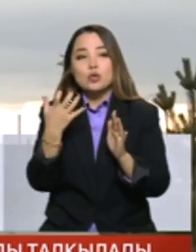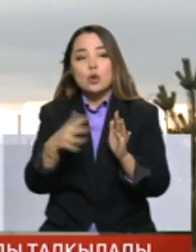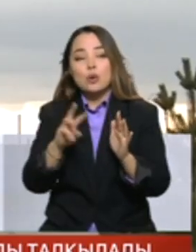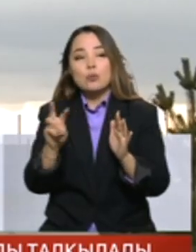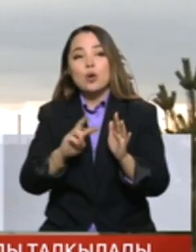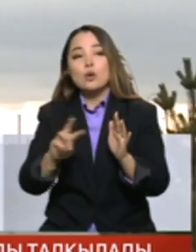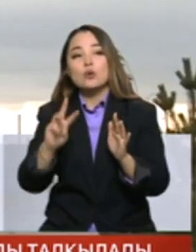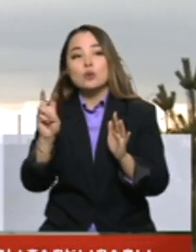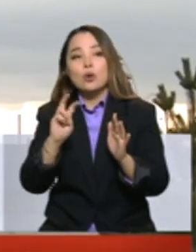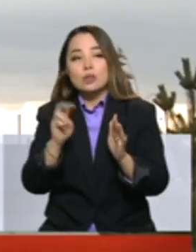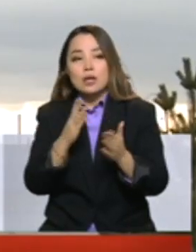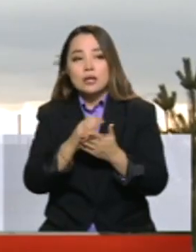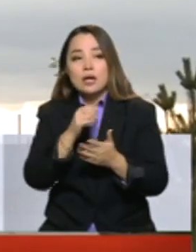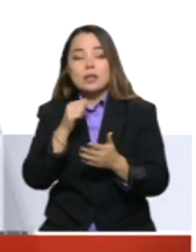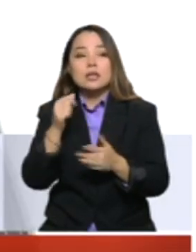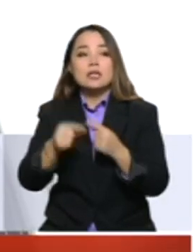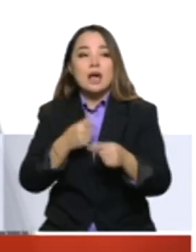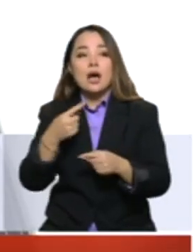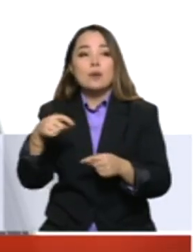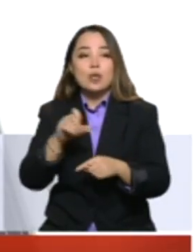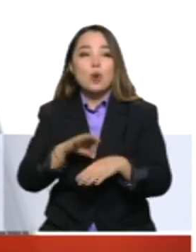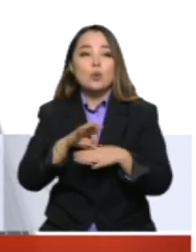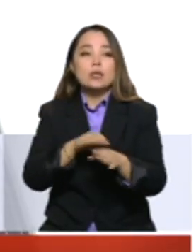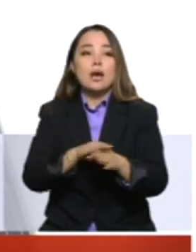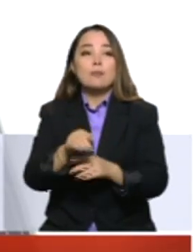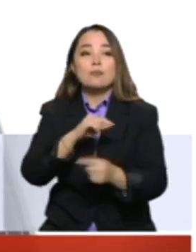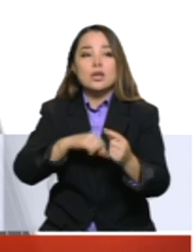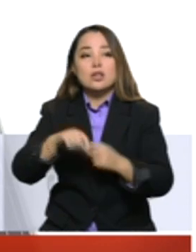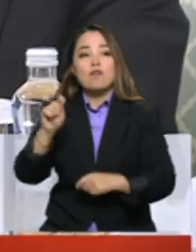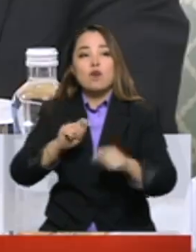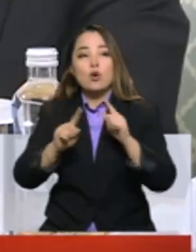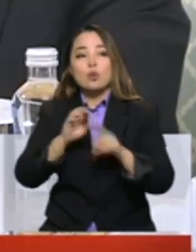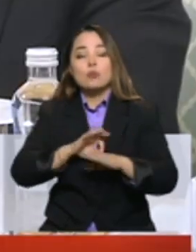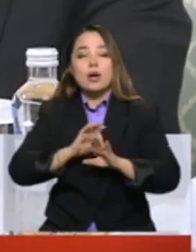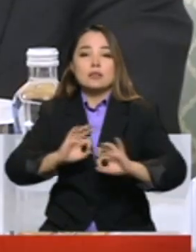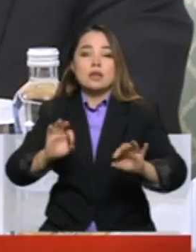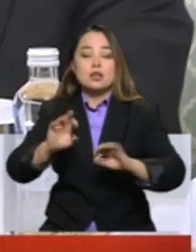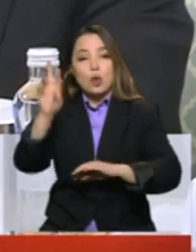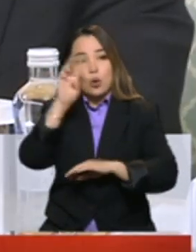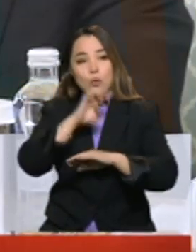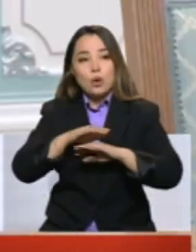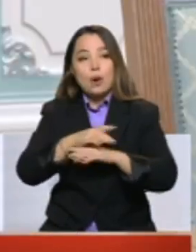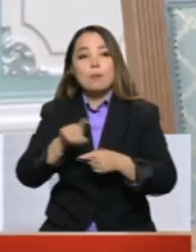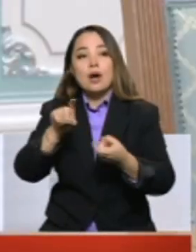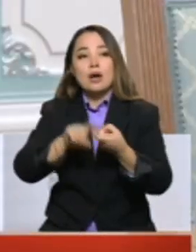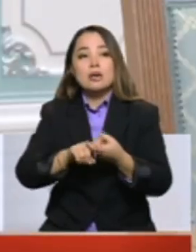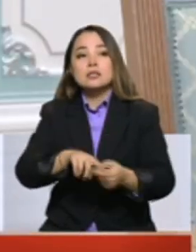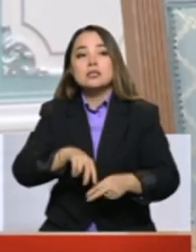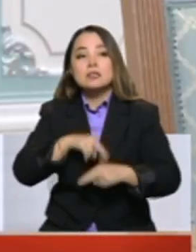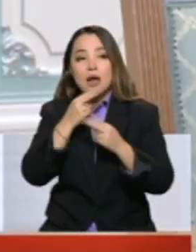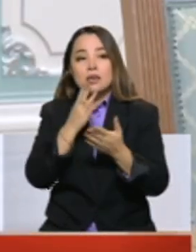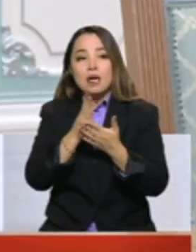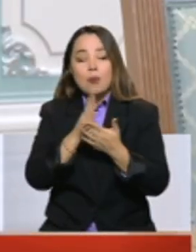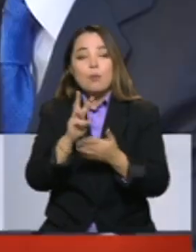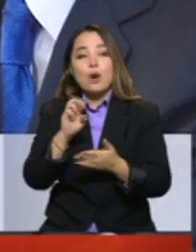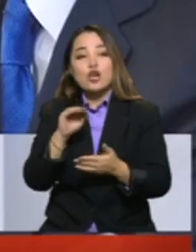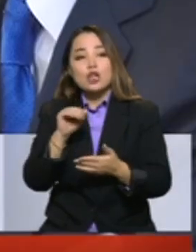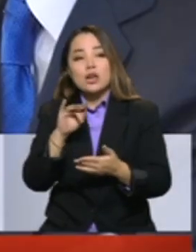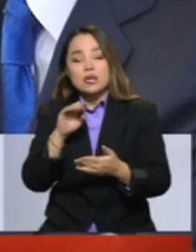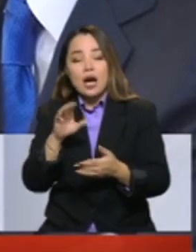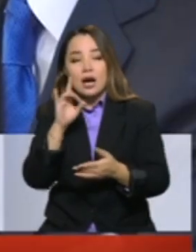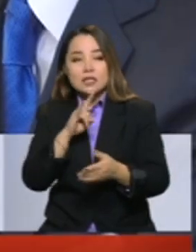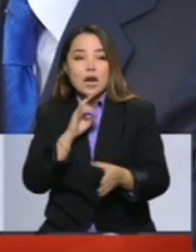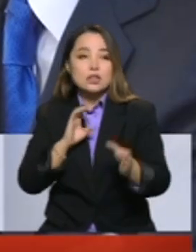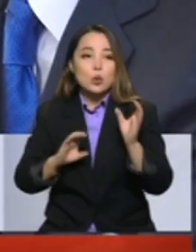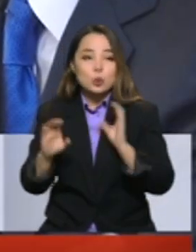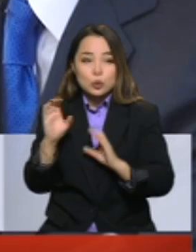Бұл мәселелер келесі аптада өтетін екі ел кәсіпкерлерінің бизнес форумында пысықталады. Гуманитарлық байланыстар да назарда. Мажарстан үкіметі қазақ